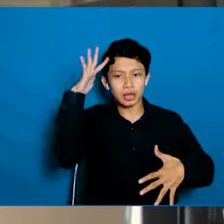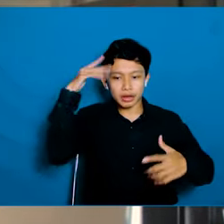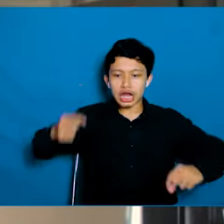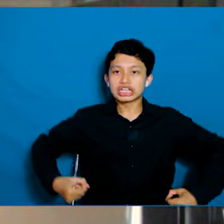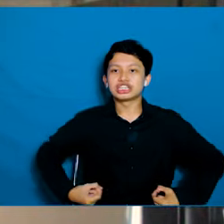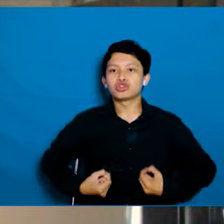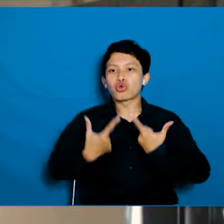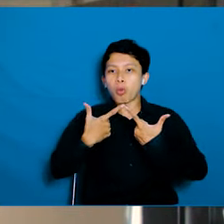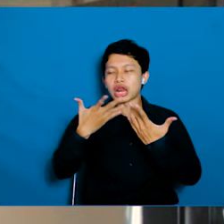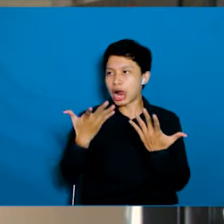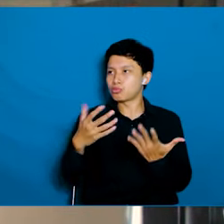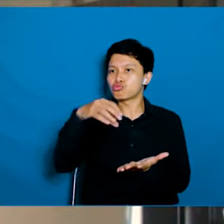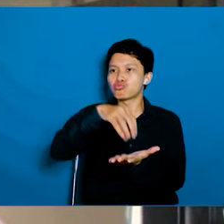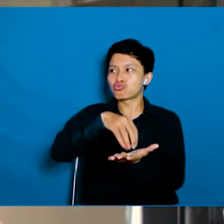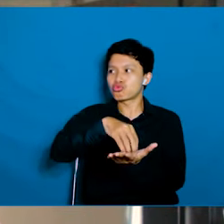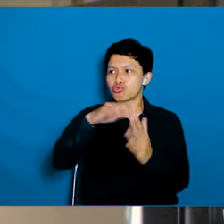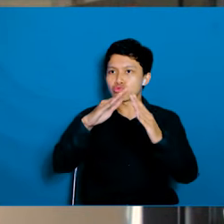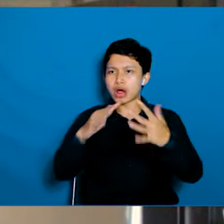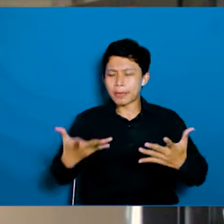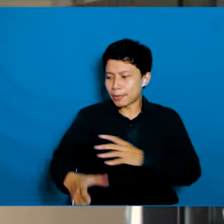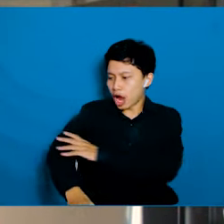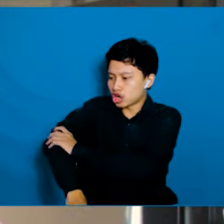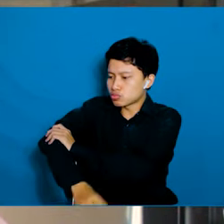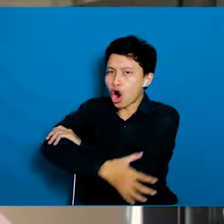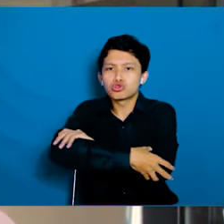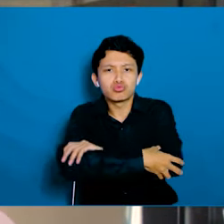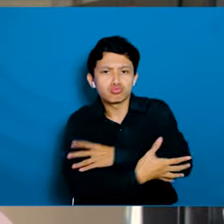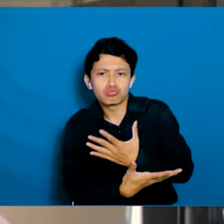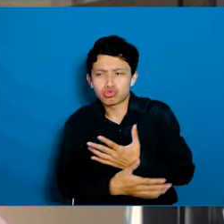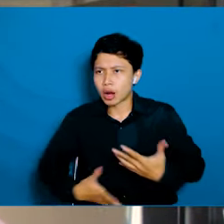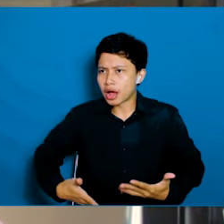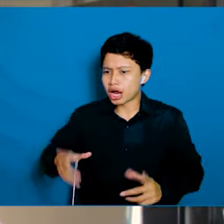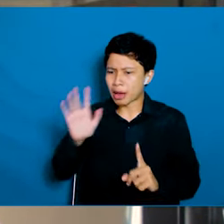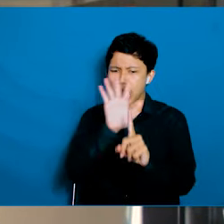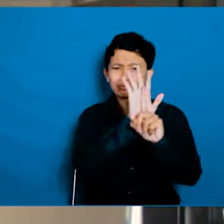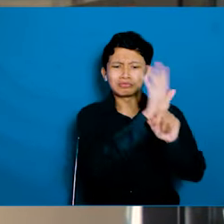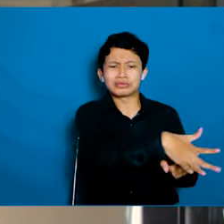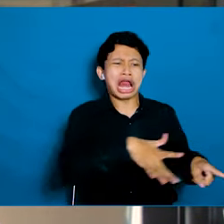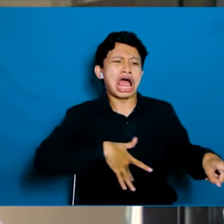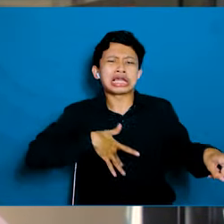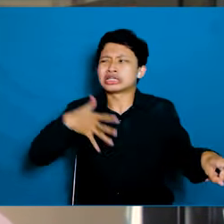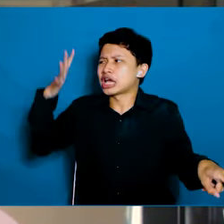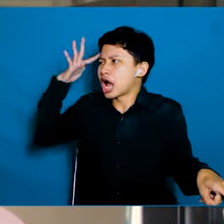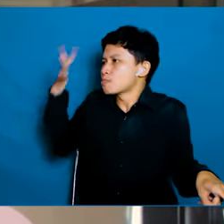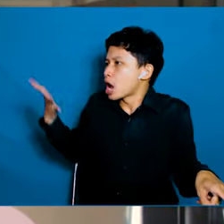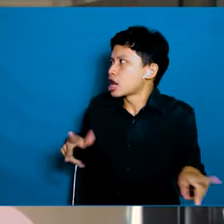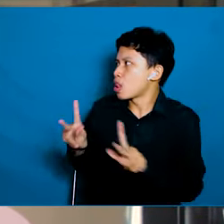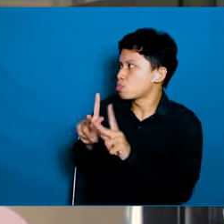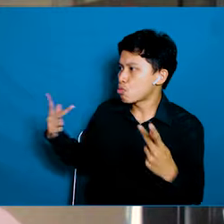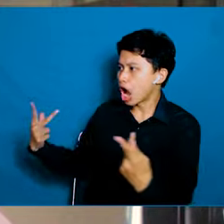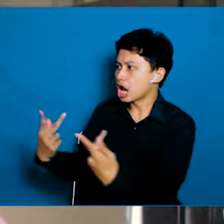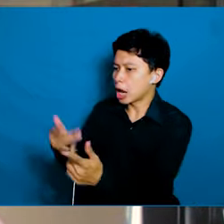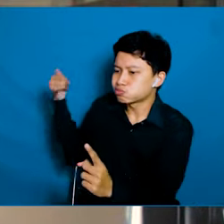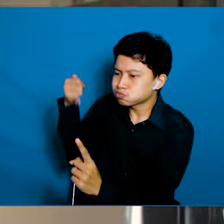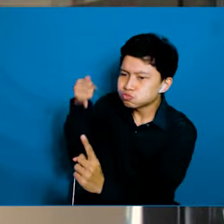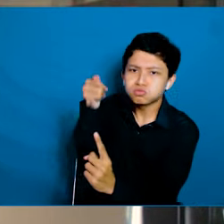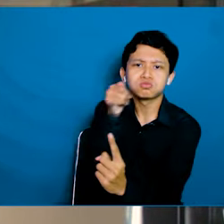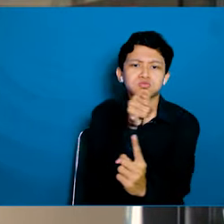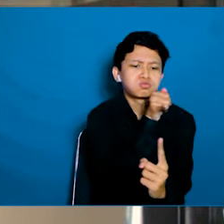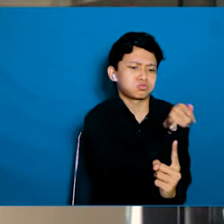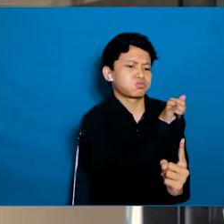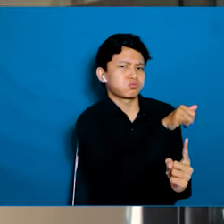panti rehabilitasi? Bagaimana dipasung? Bagaimana kemudian didiskriminasikan mulai dari keluarga